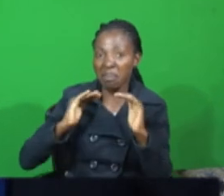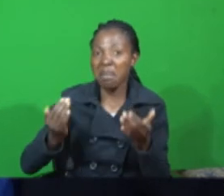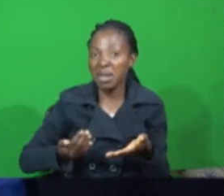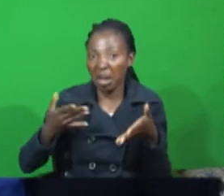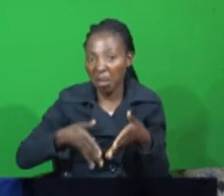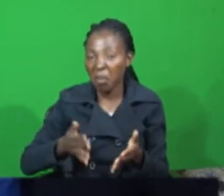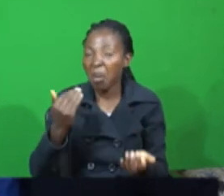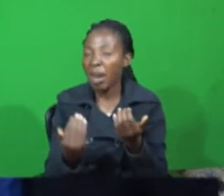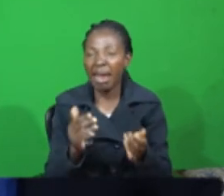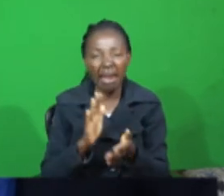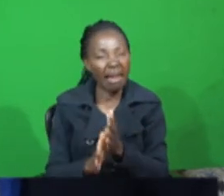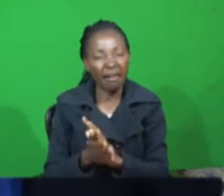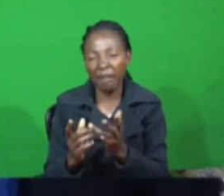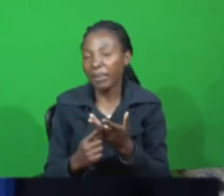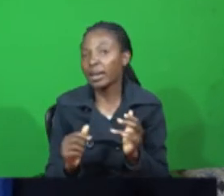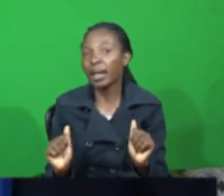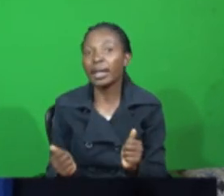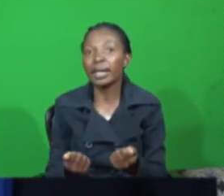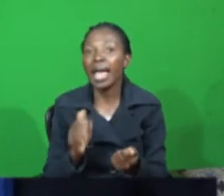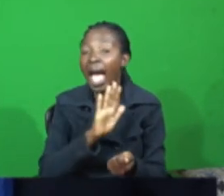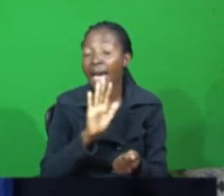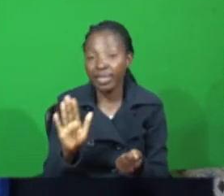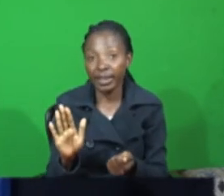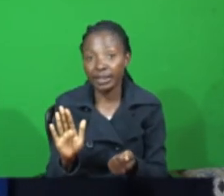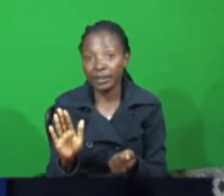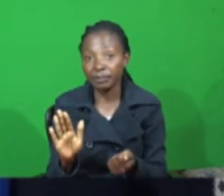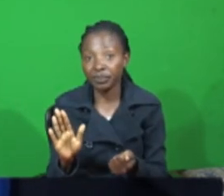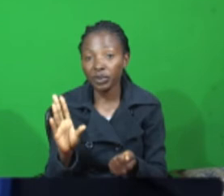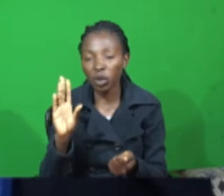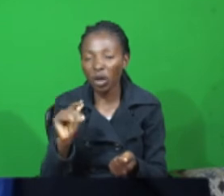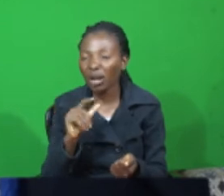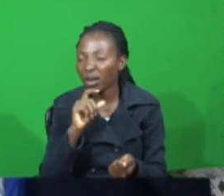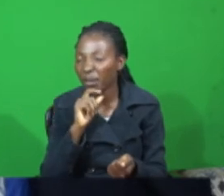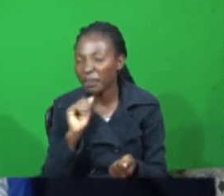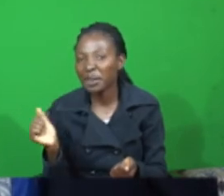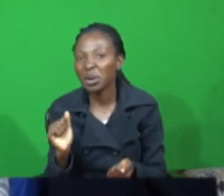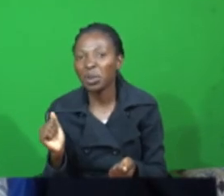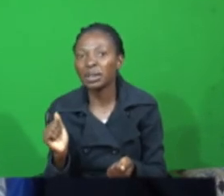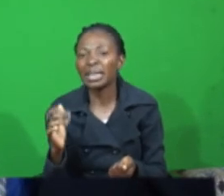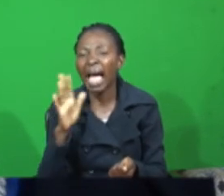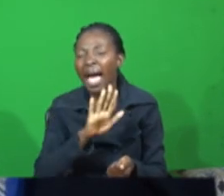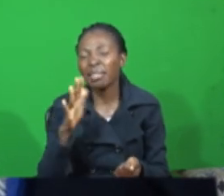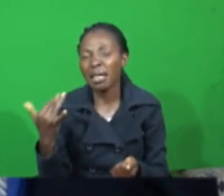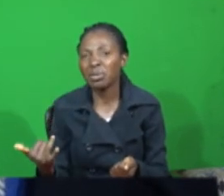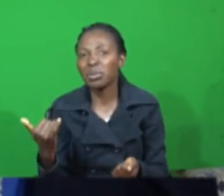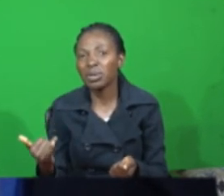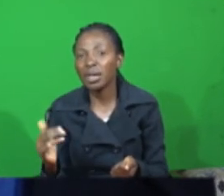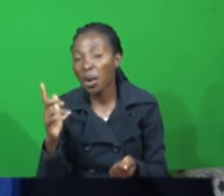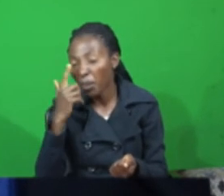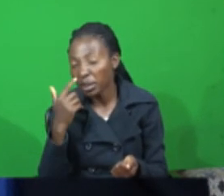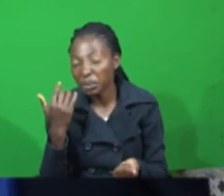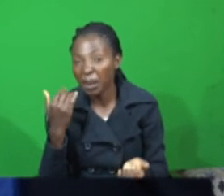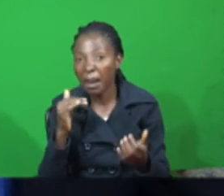unofanira kumuchengeta. Plus unoziva kuti vamwe vanoti kana adaro so. Kana hazvingoiti kune madhara bedzi vari mudzimba. Chero vakomana anomitisa mwana uya woenda